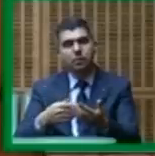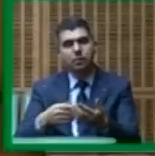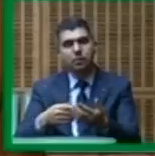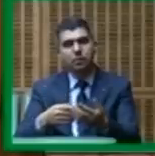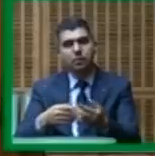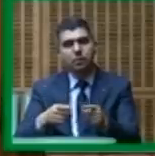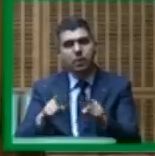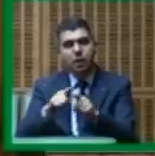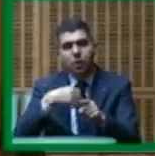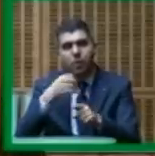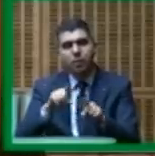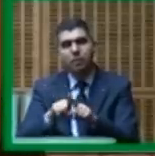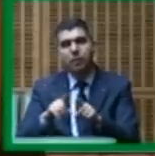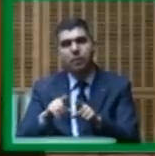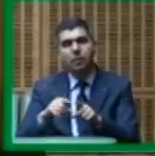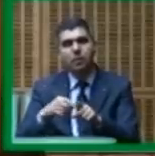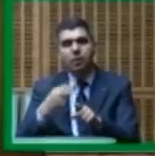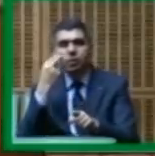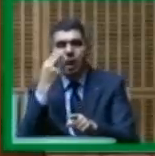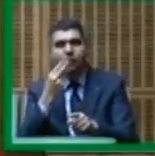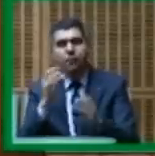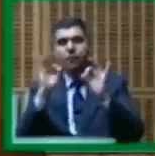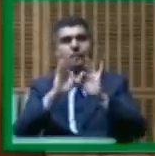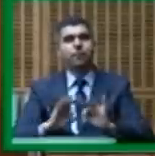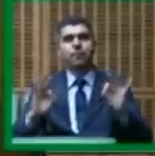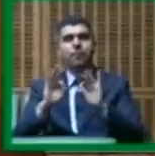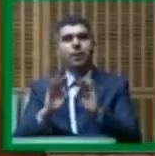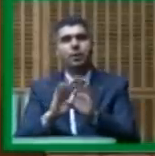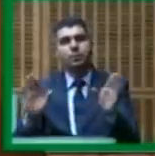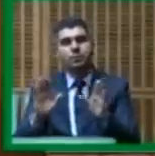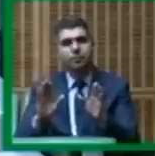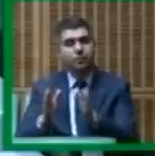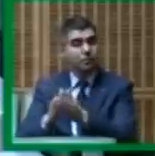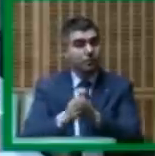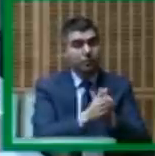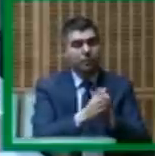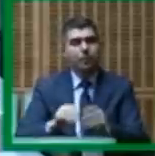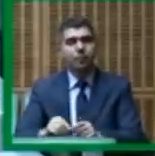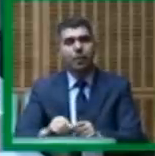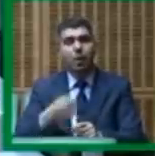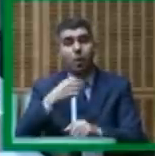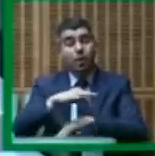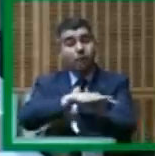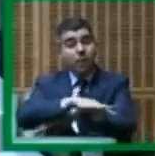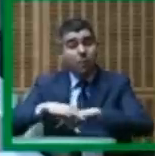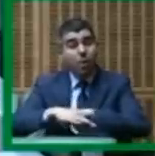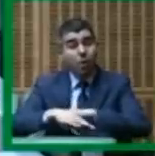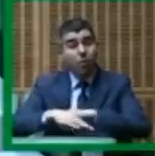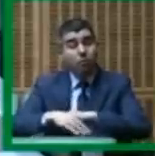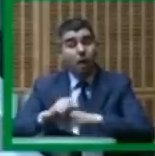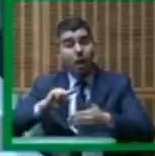ما شفناهم ما شافونا يا رسول الله صافي. هذاك لوينو 4.8 مليار ديال